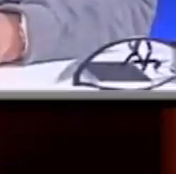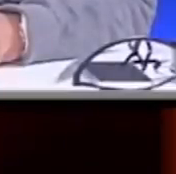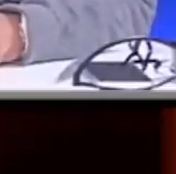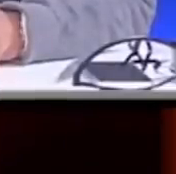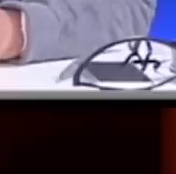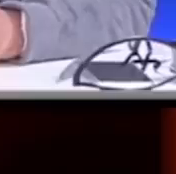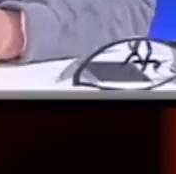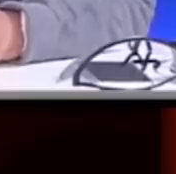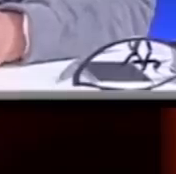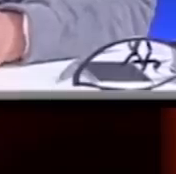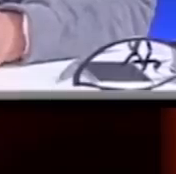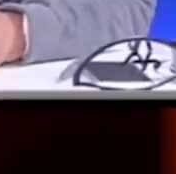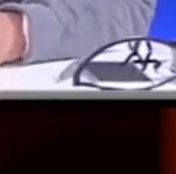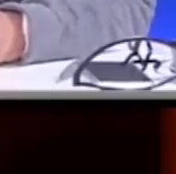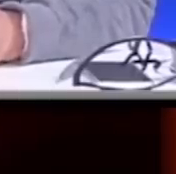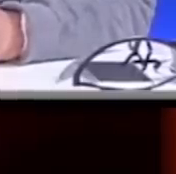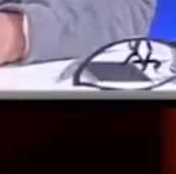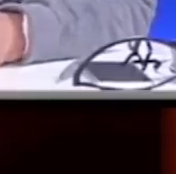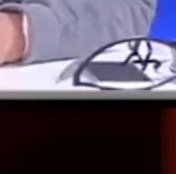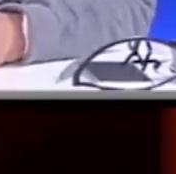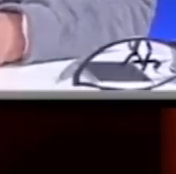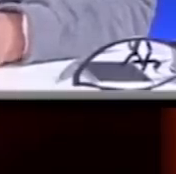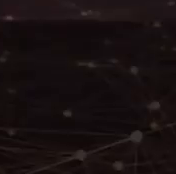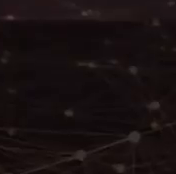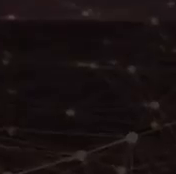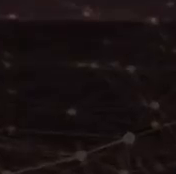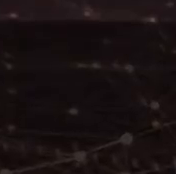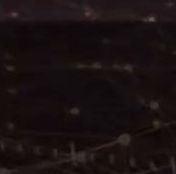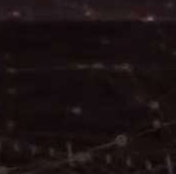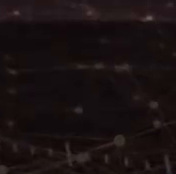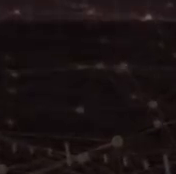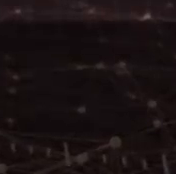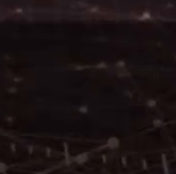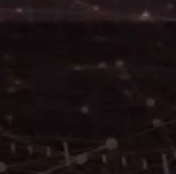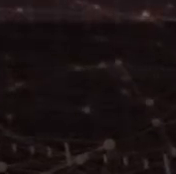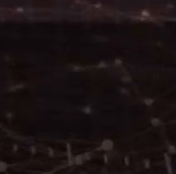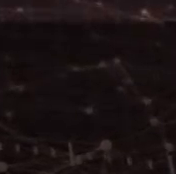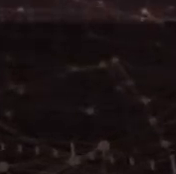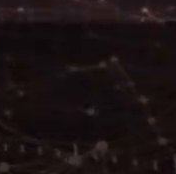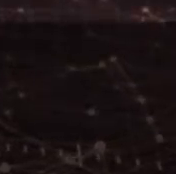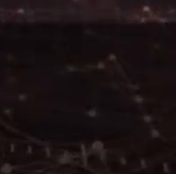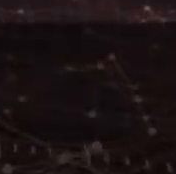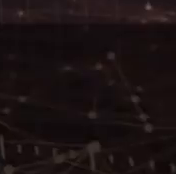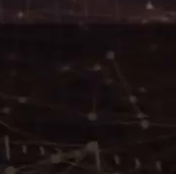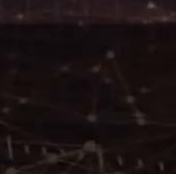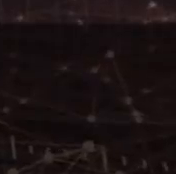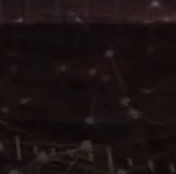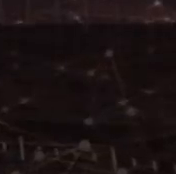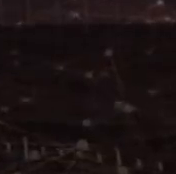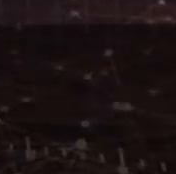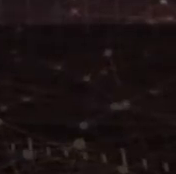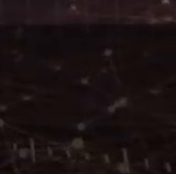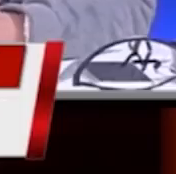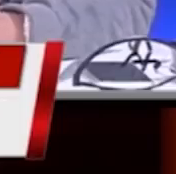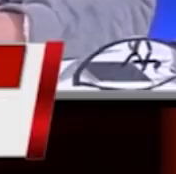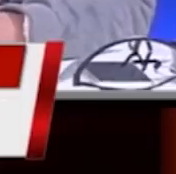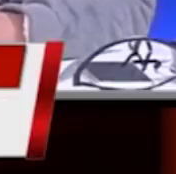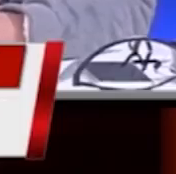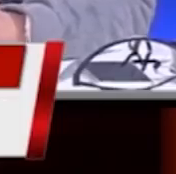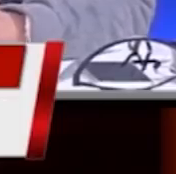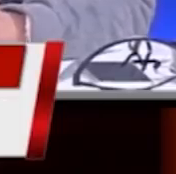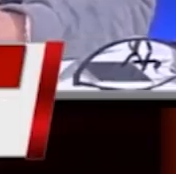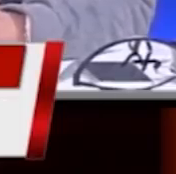inyong lahat. We are now officially 17 million stronger. Thank